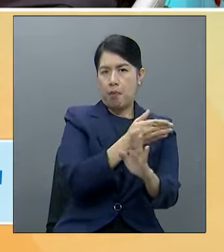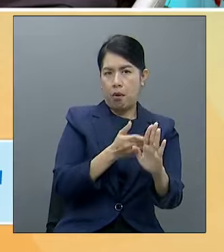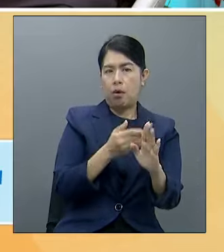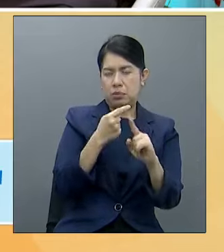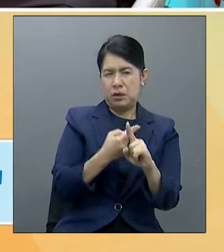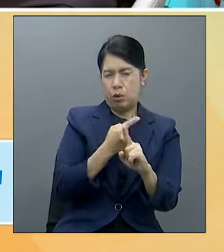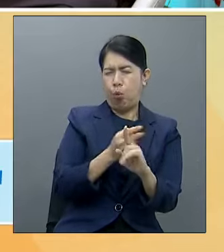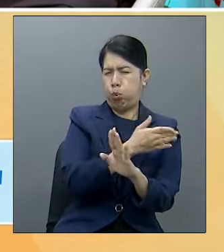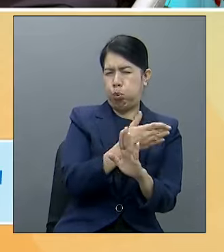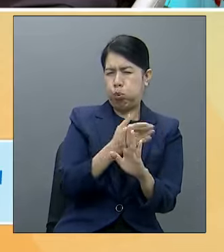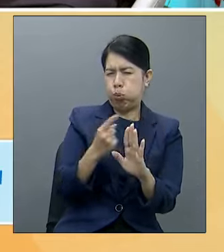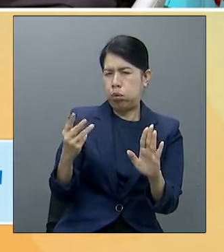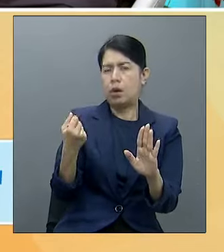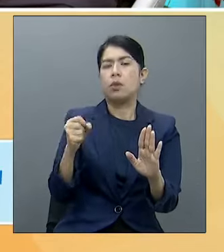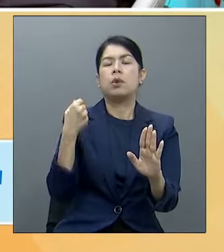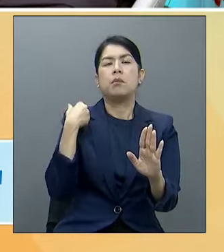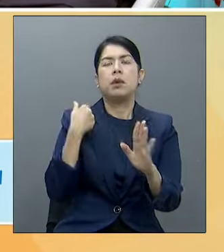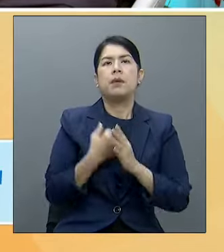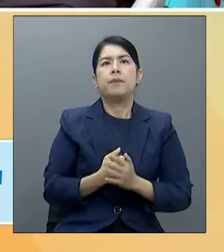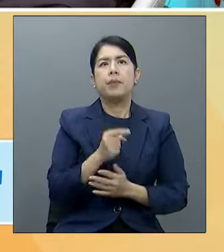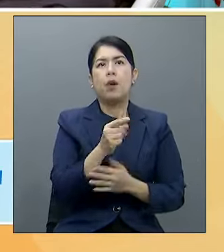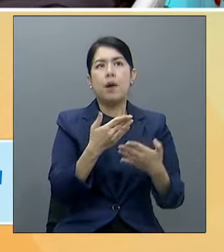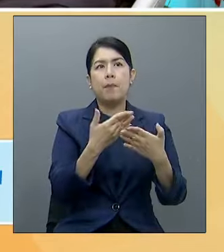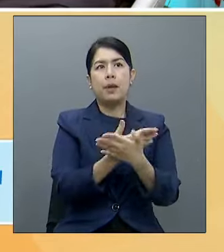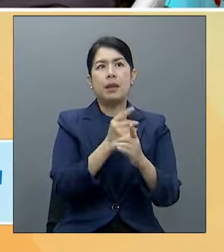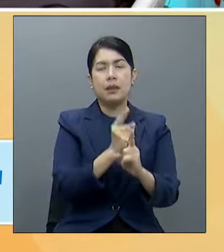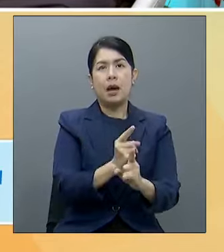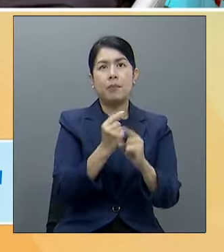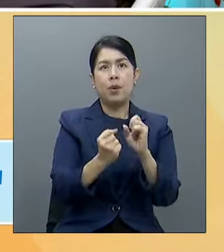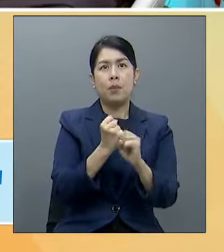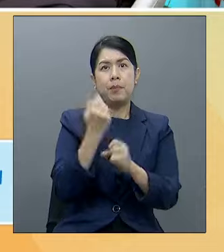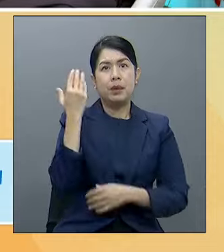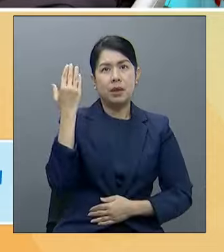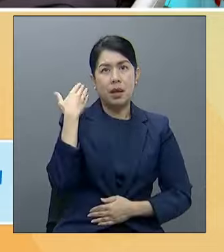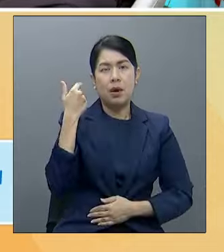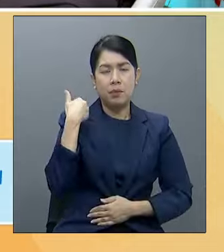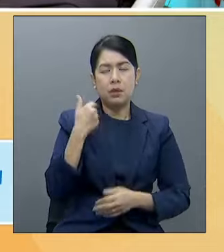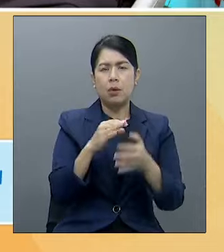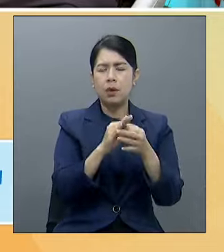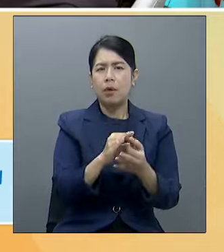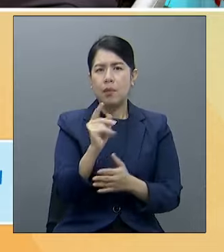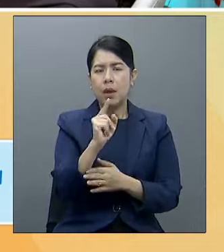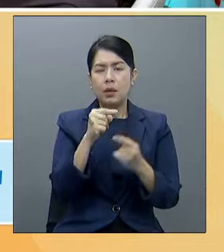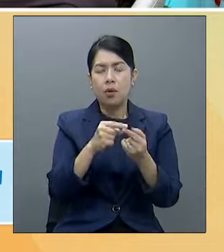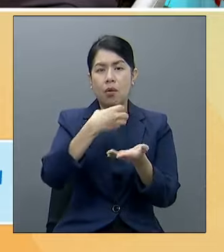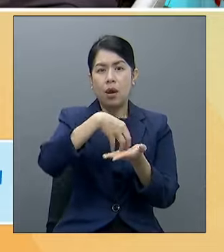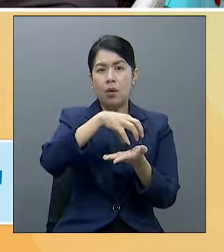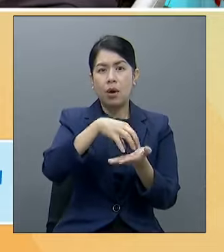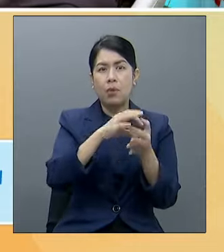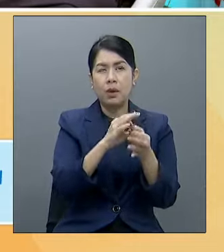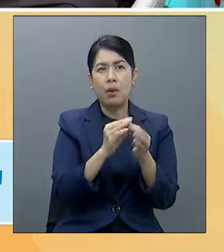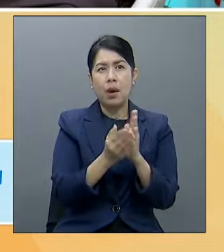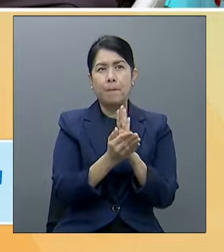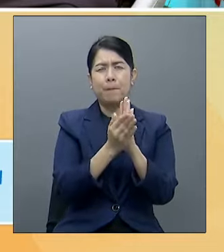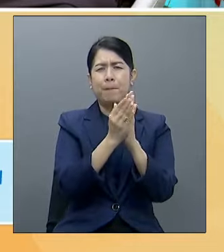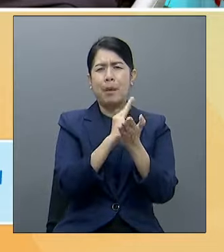แต่ละปีก็จะเปลี่ยนคอนเซปต์ตามเรื่องเล่าปีที่แล้วเราจัดเรื่อง Beyond Gender เพื่อให้เห็นว่าการก้าวข้ามไบนารีเ